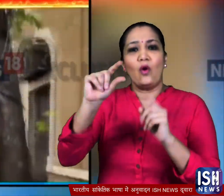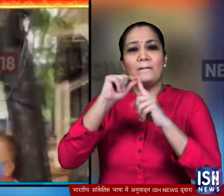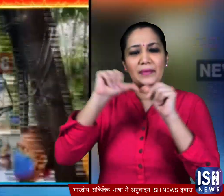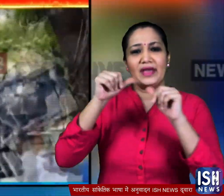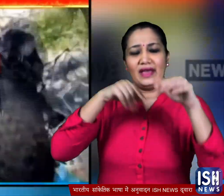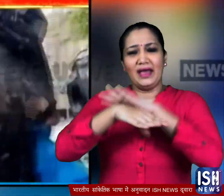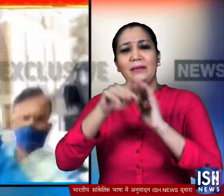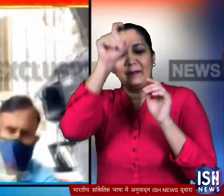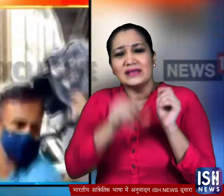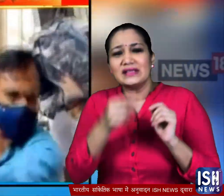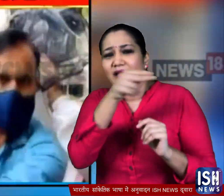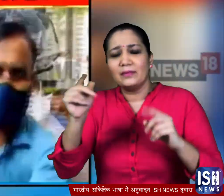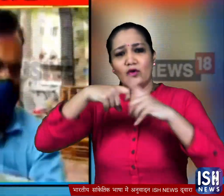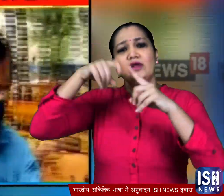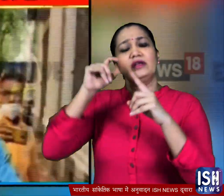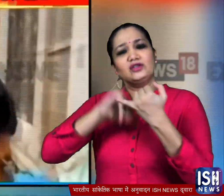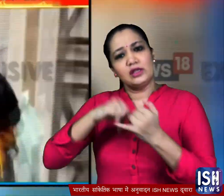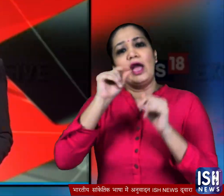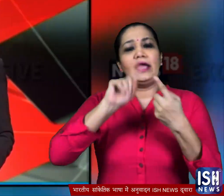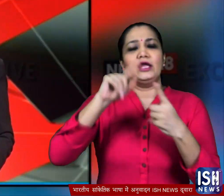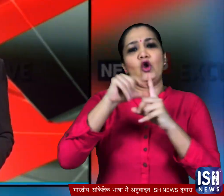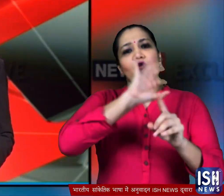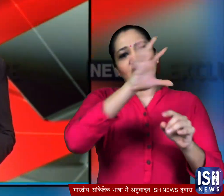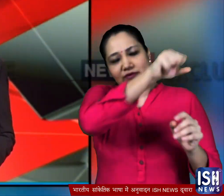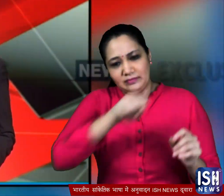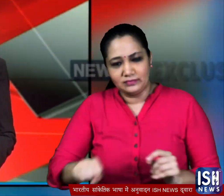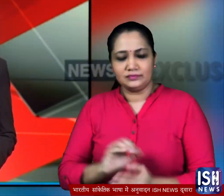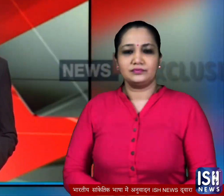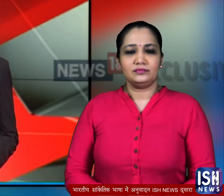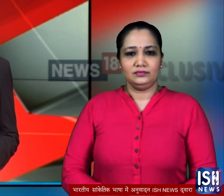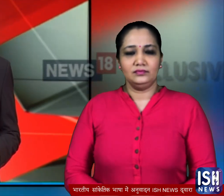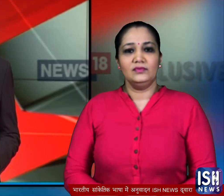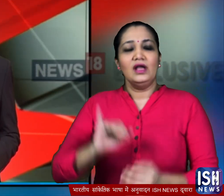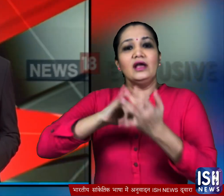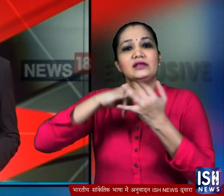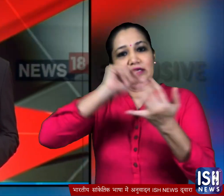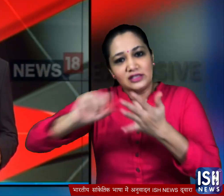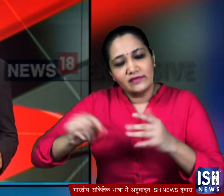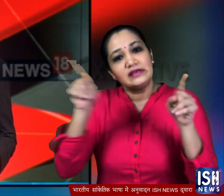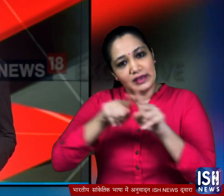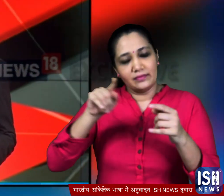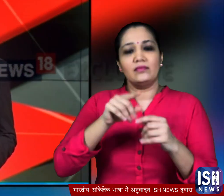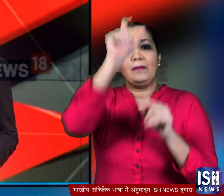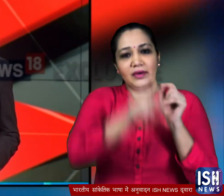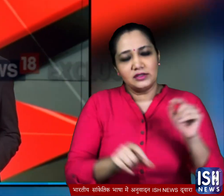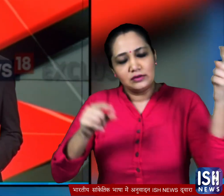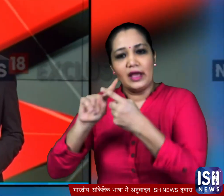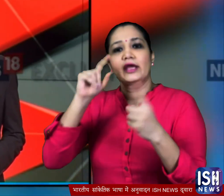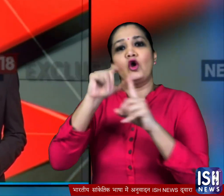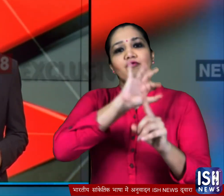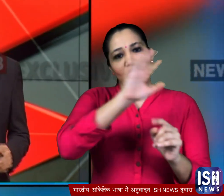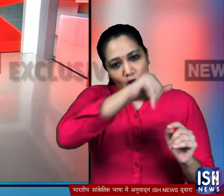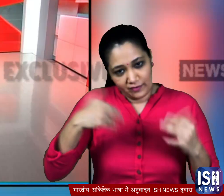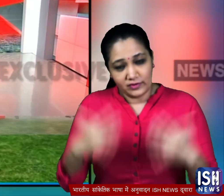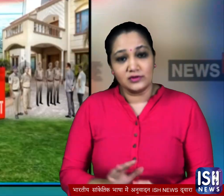कुंदन शिंदे को पूछताछ के लिए ईडी दफ्तर लाया गया। इससे पहले अनिल देशमुख के सचिव संजीव पलांडे को भी पूछताछ के लिए ईडी दफ्तर बुलाया गया